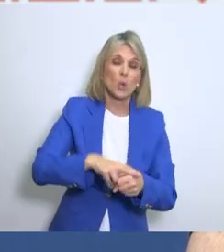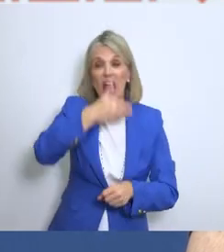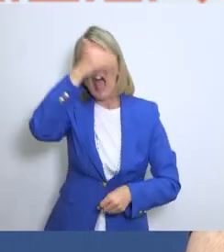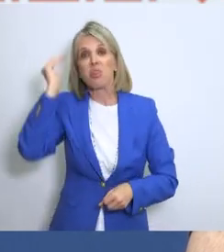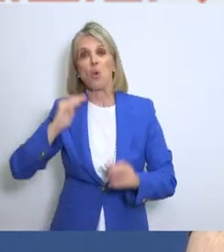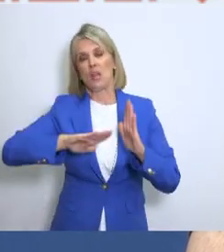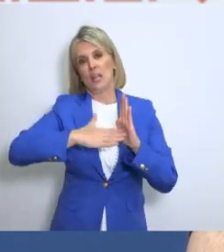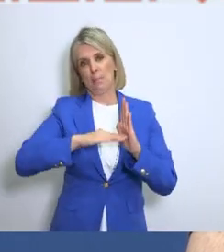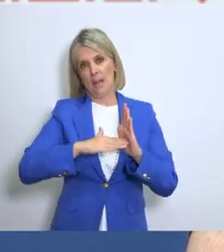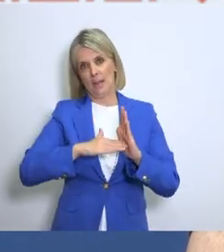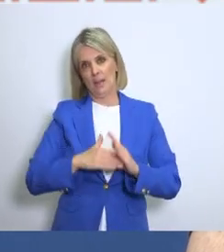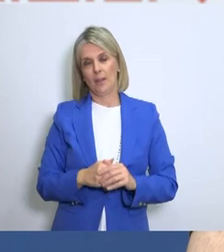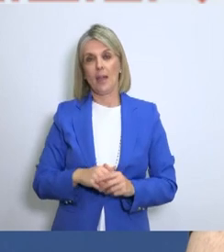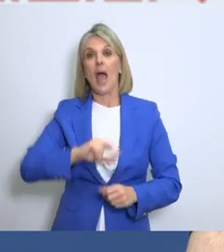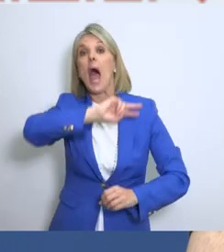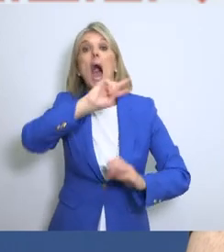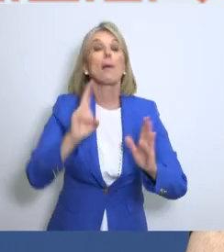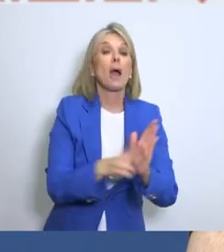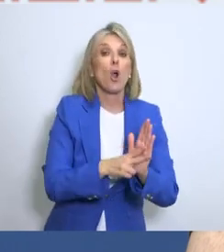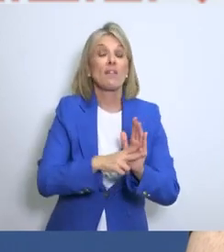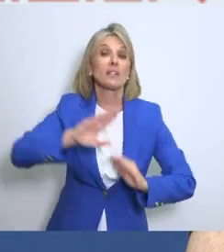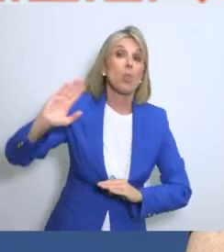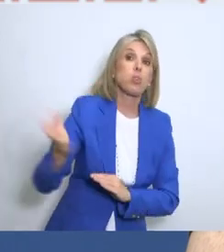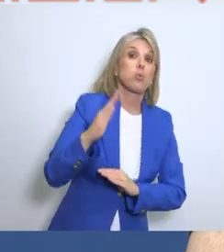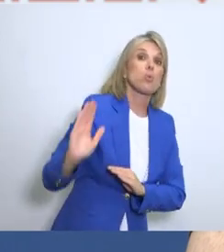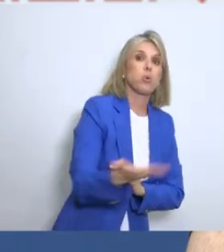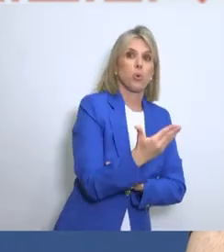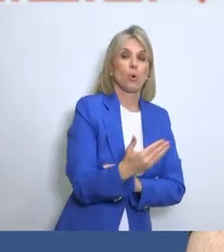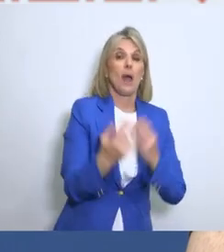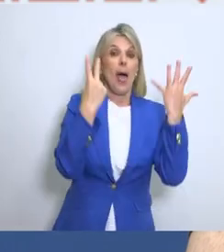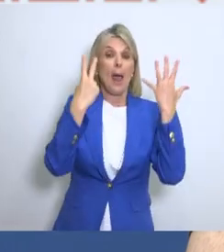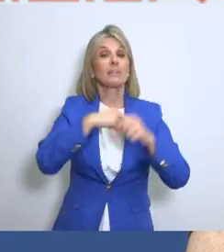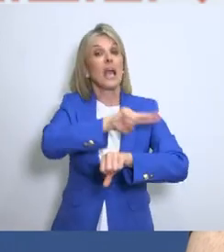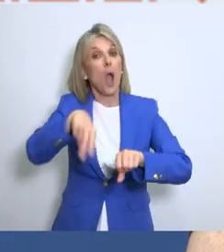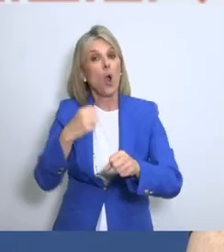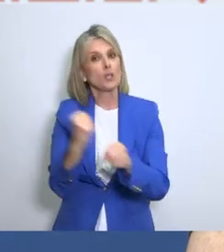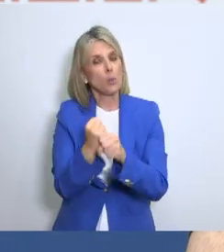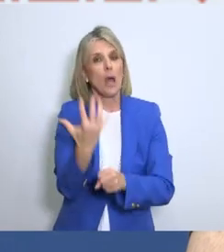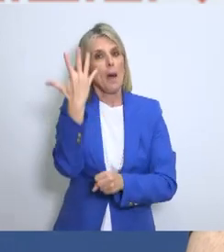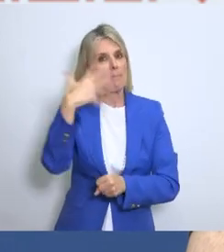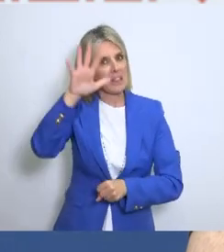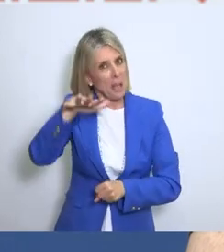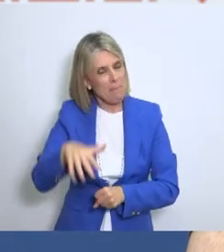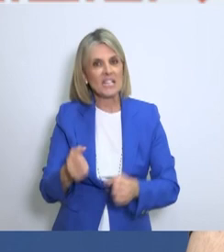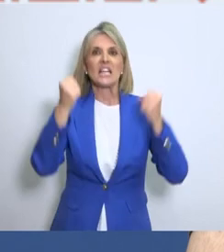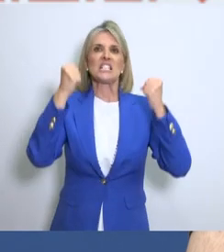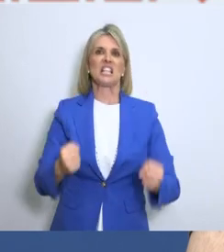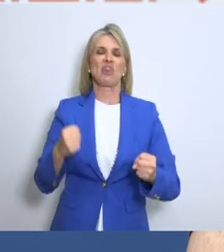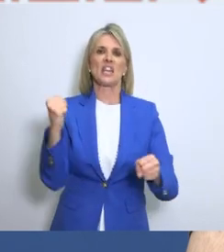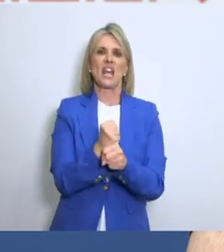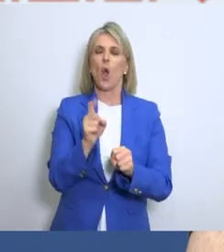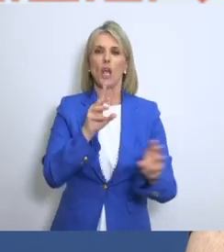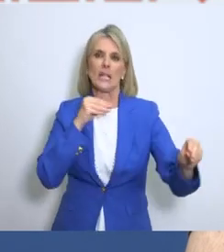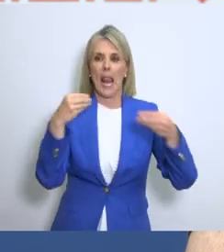απολύσεων, λιγότερη δουλειά, δουλειά για όλους, 7ωρο πενθήμερο, σταθερή εργασία χωρίς